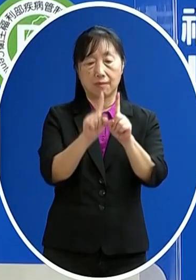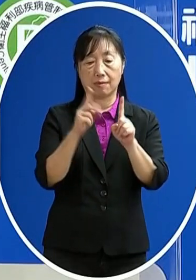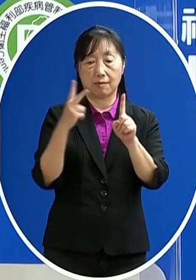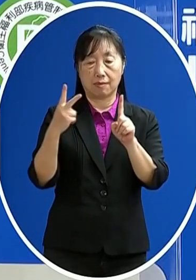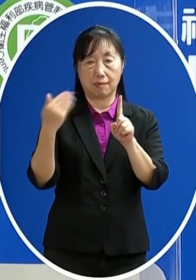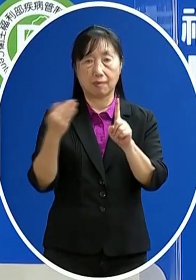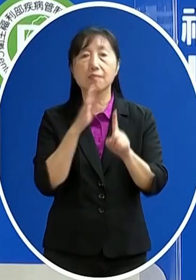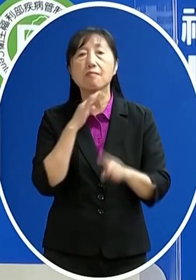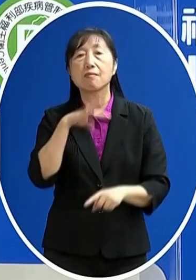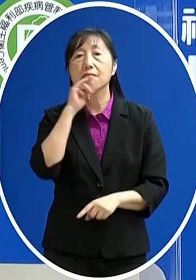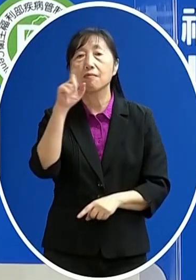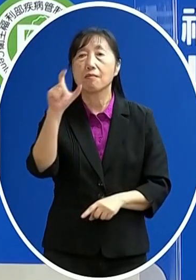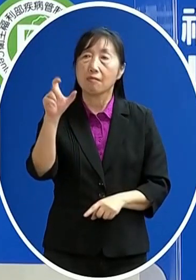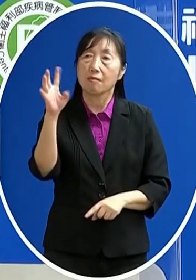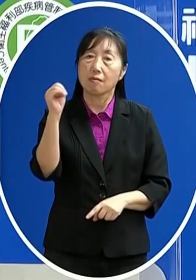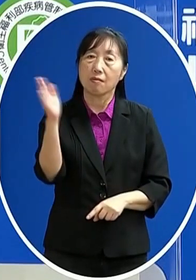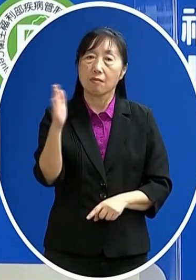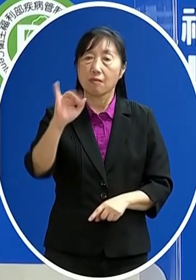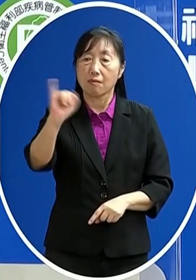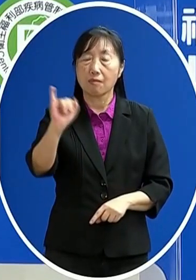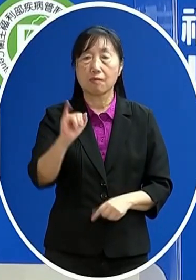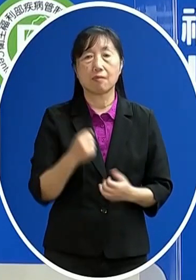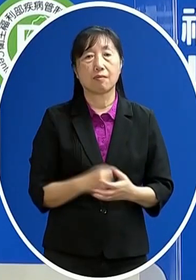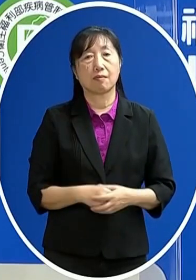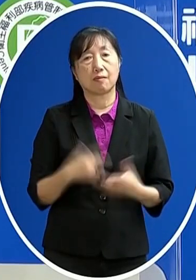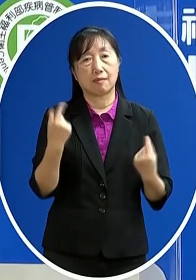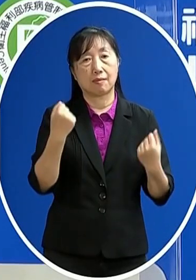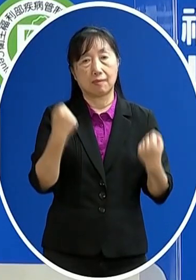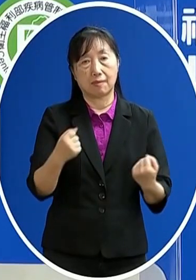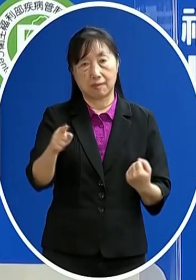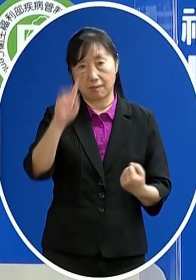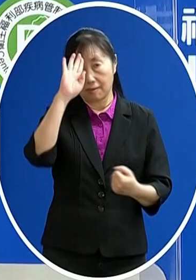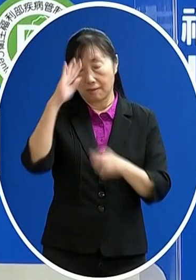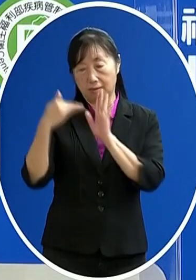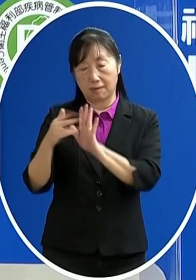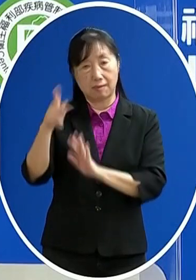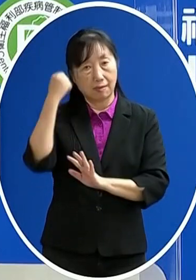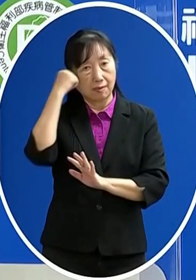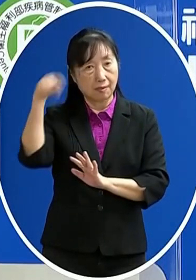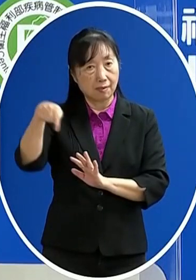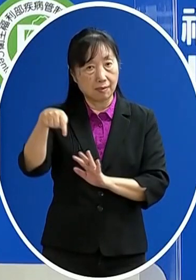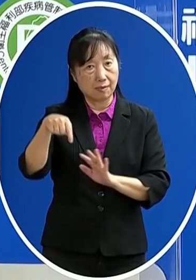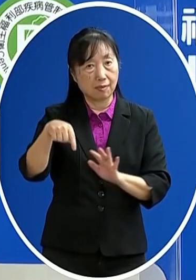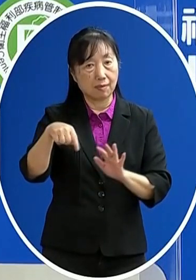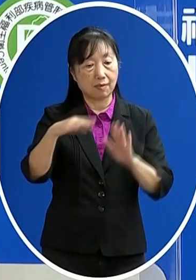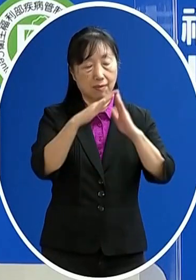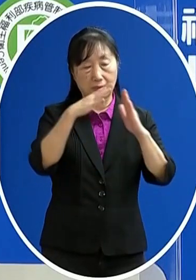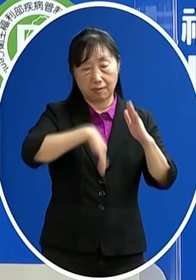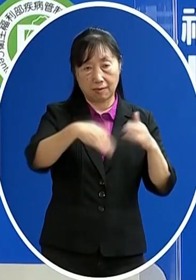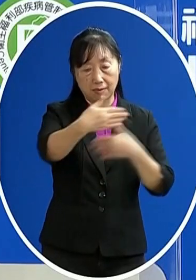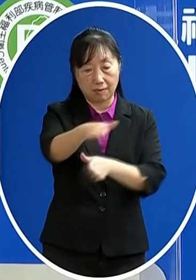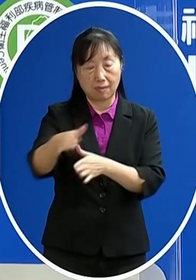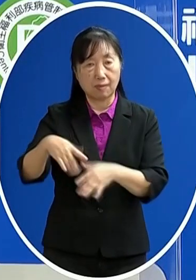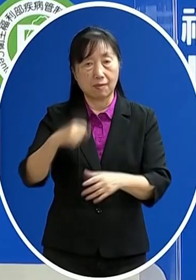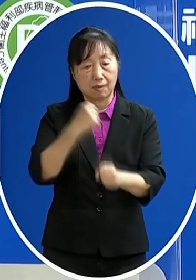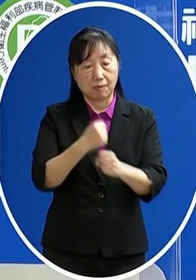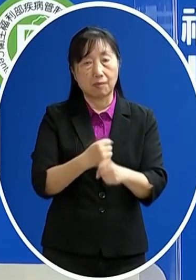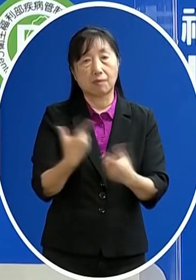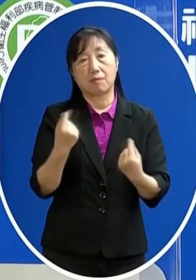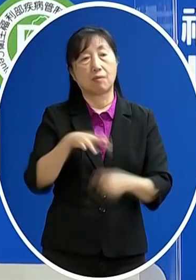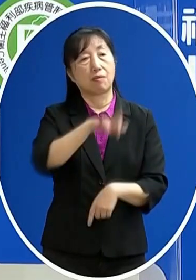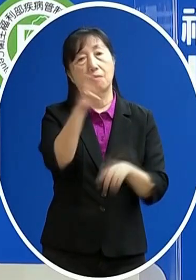的60多岁的女性，她也是在防疫旅馆的防务部的员工，那没有出国